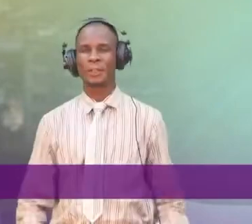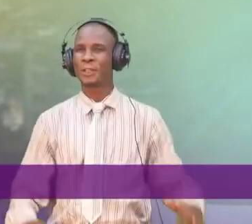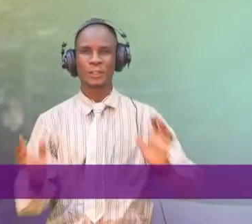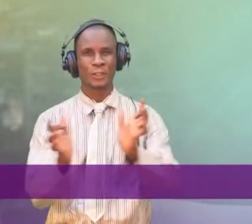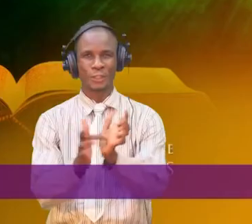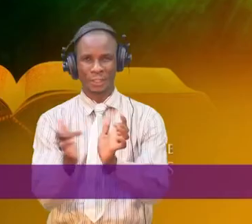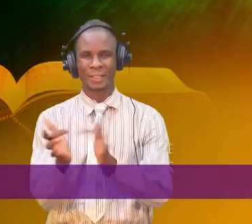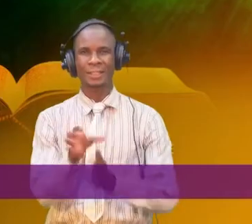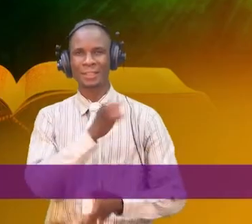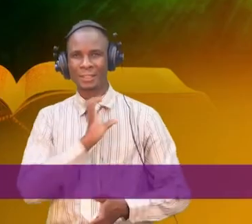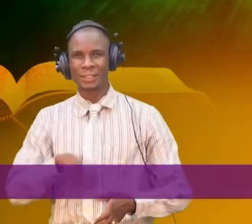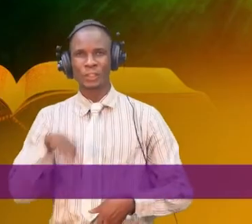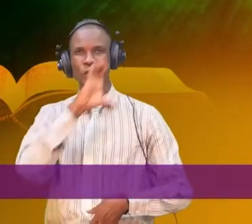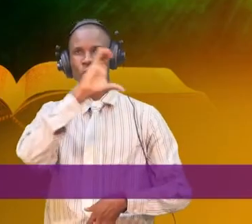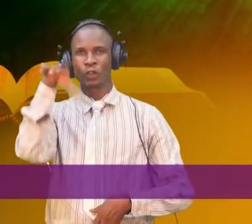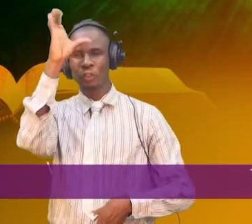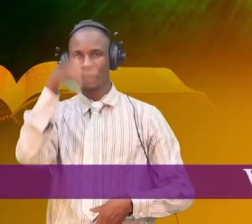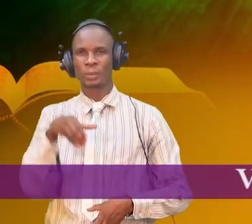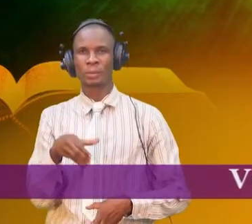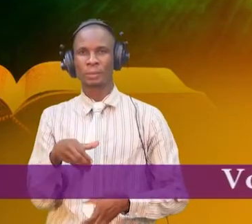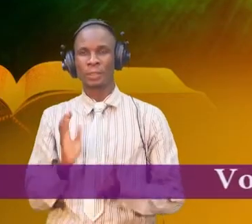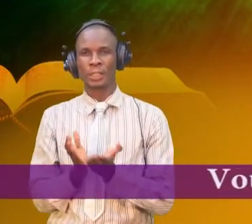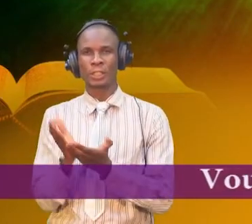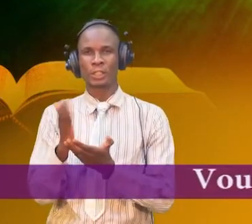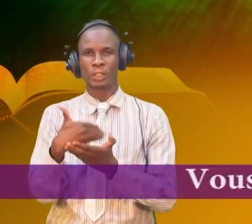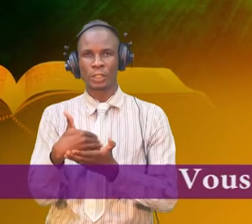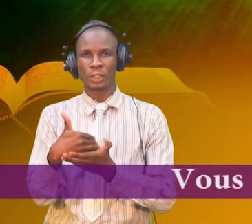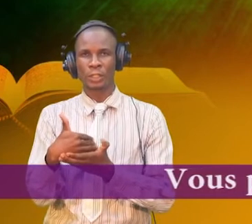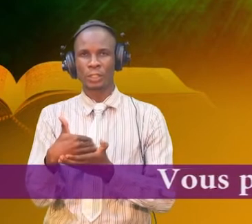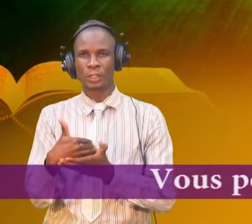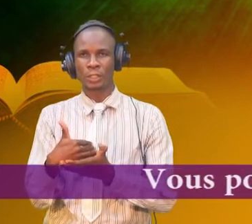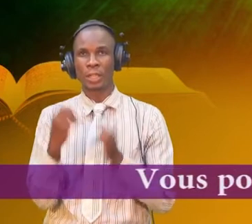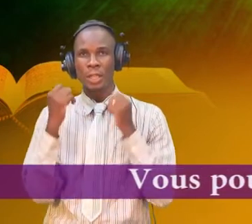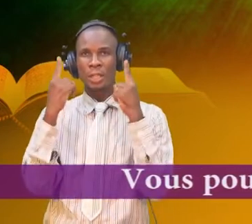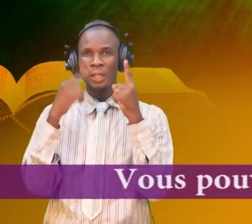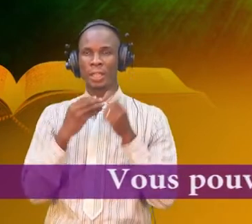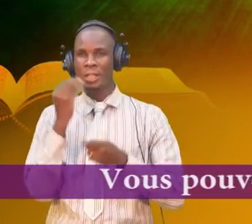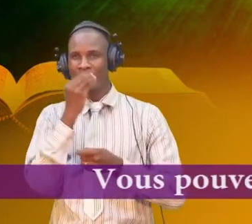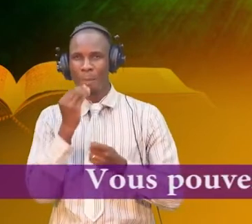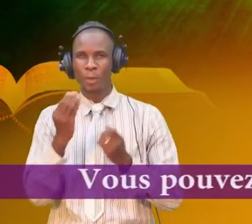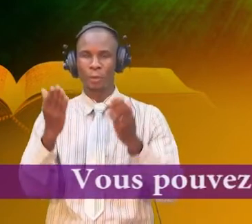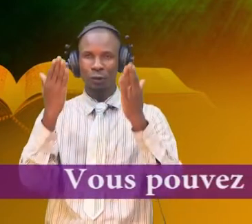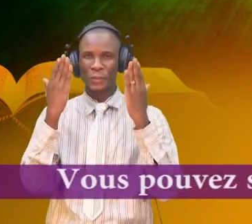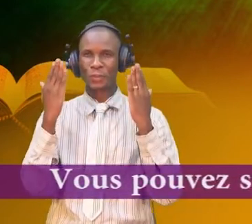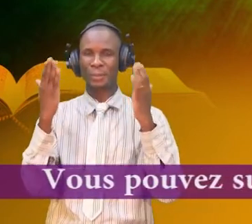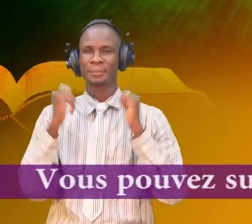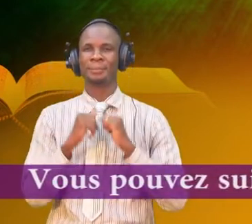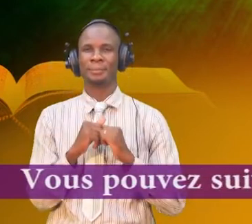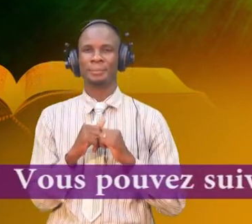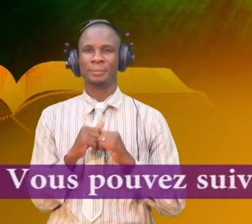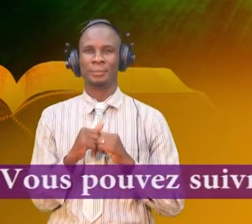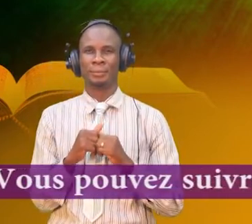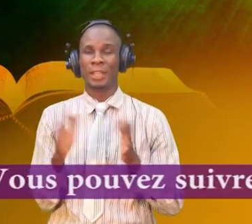tozali komona ngo na misala ya bantoma mokapa mine iteni ya zomi na mibale alobi ete lobiko ezali kati ya